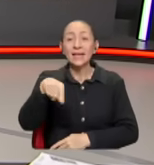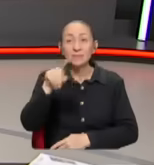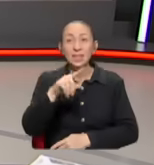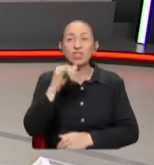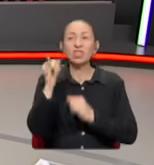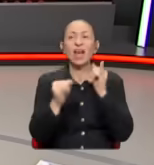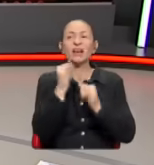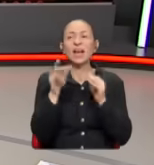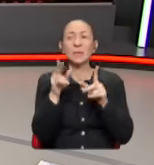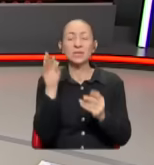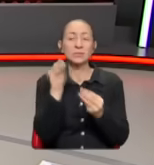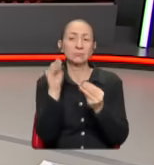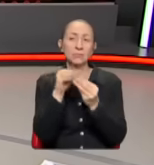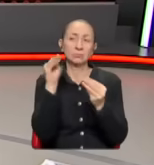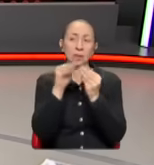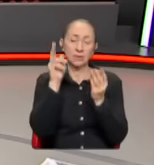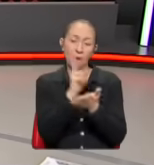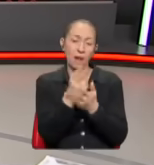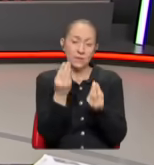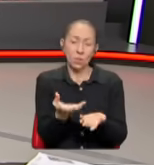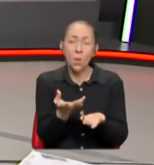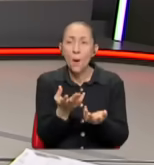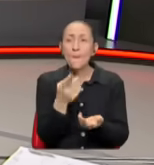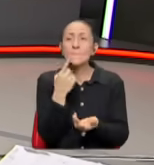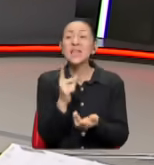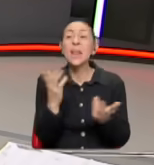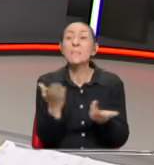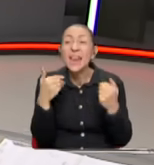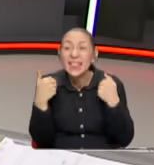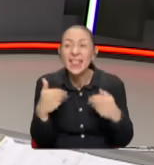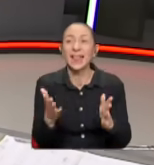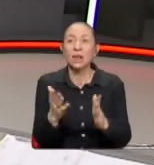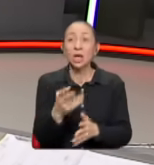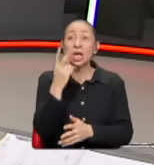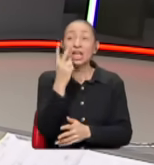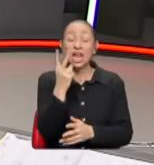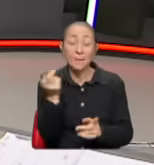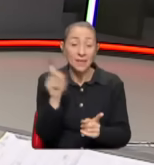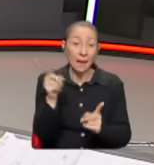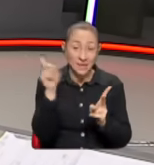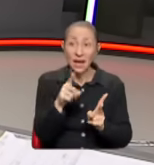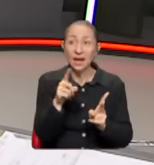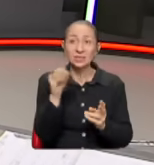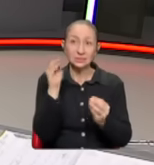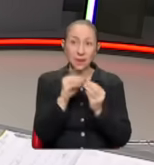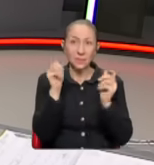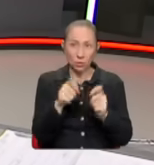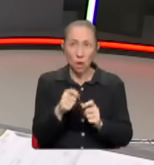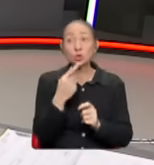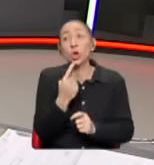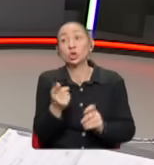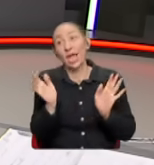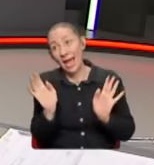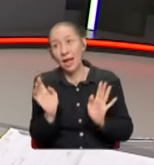Emeklilerimizle dalga geçer gibi zamlar yapıyorlar, kararlar veriyorlar. 1000 lira bile değil. İki kere arka arkaya zam yapıyorlar